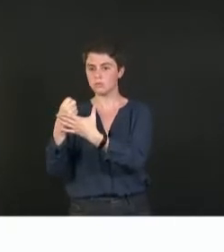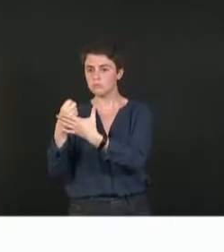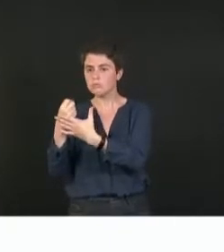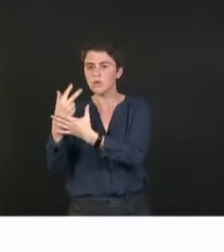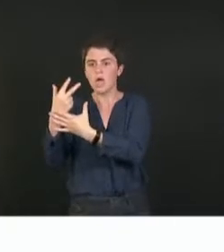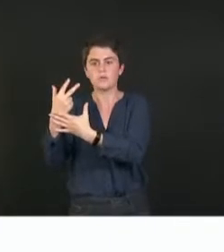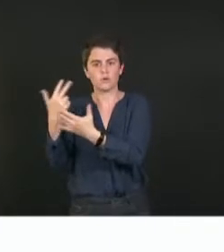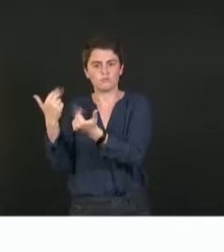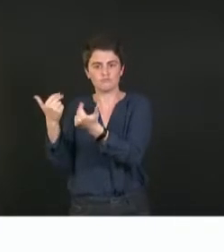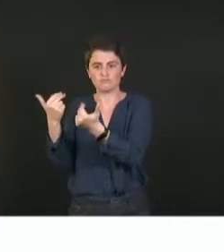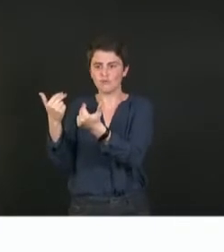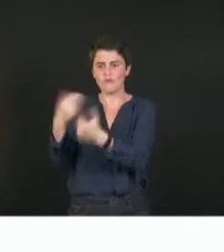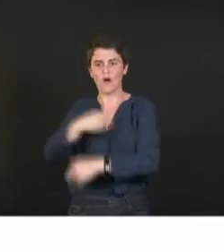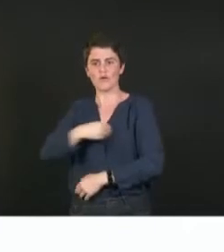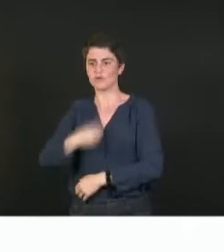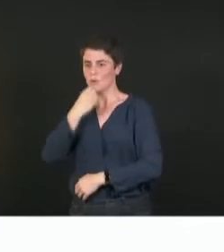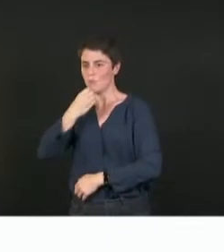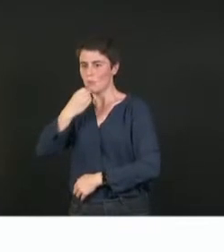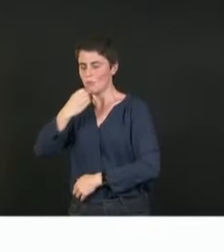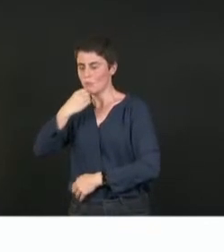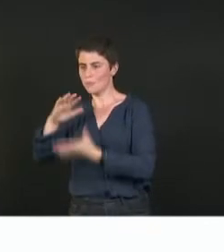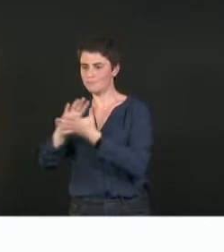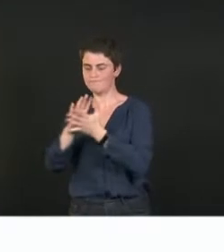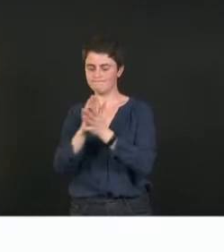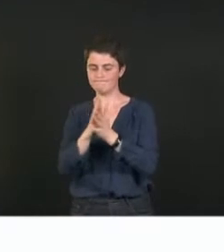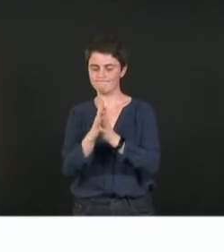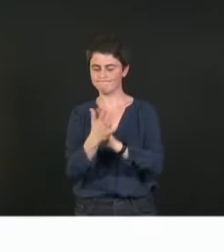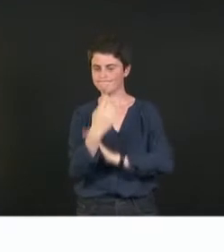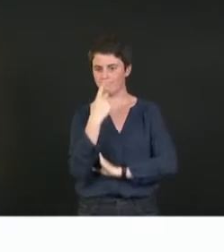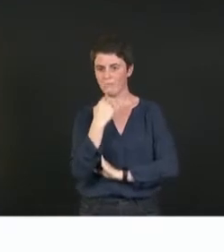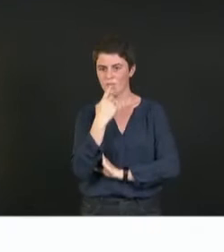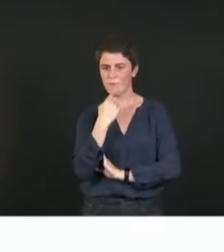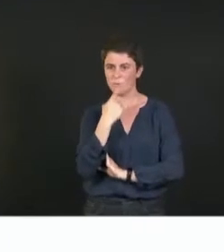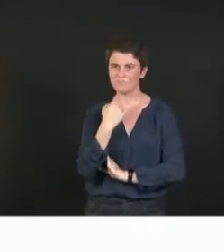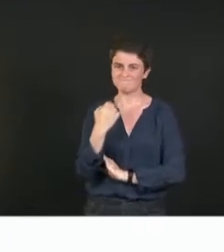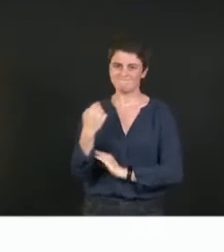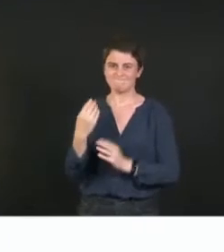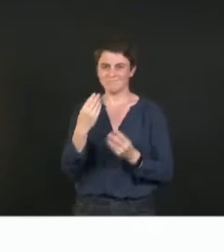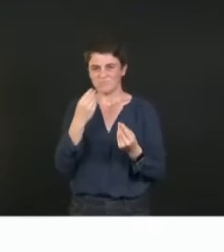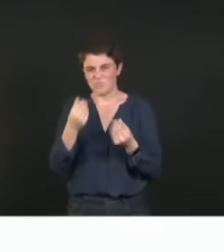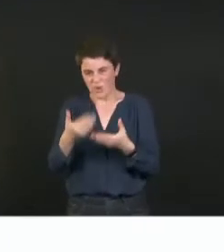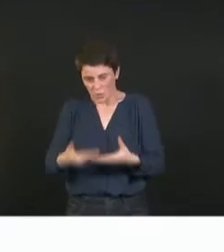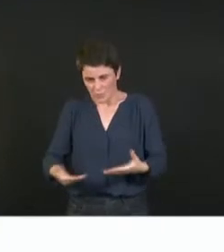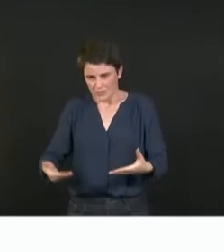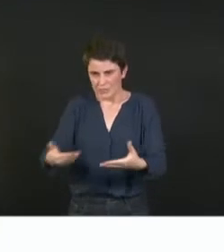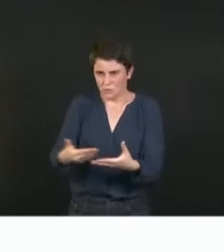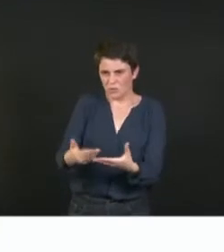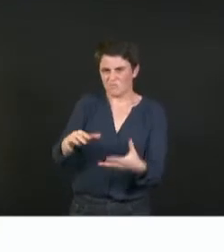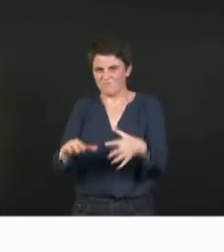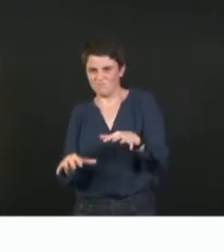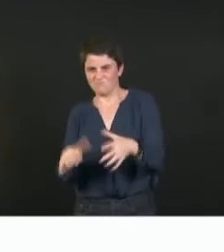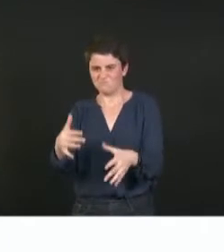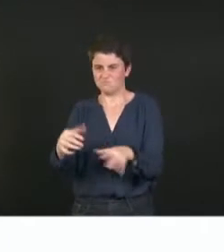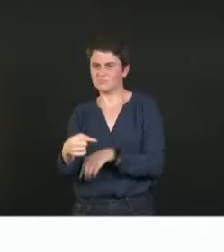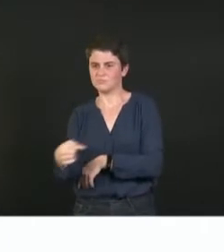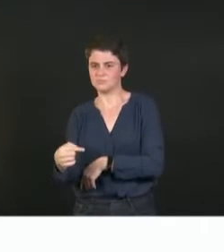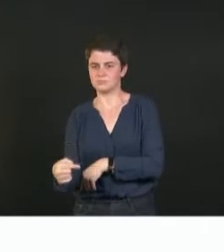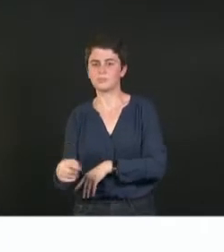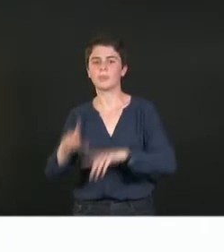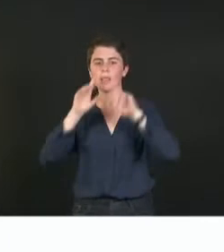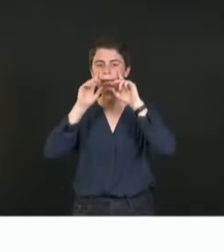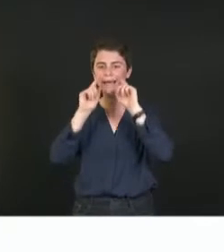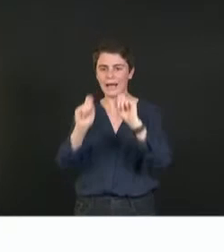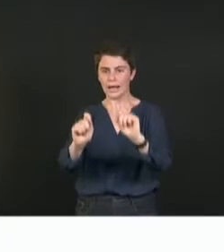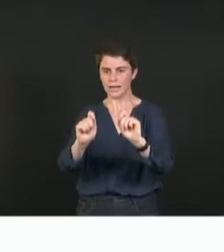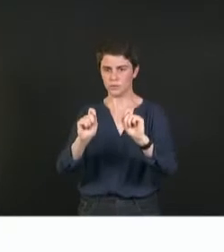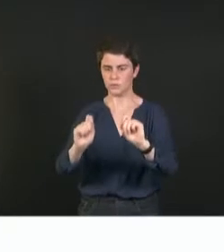plus c'est des territoires sur lesquels le hêtre ne veut pas être dans les meilleures conditions. Alors attention, je fais quand même un petit aparté. Ces